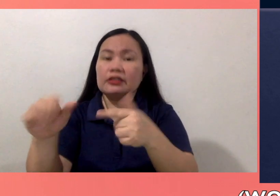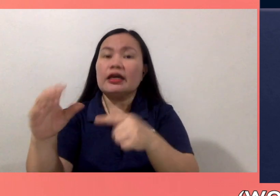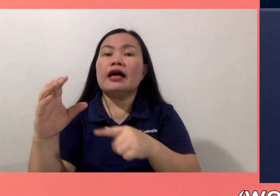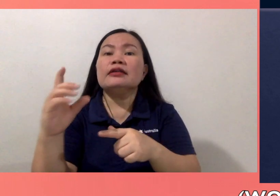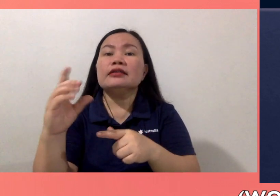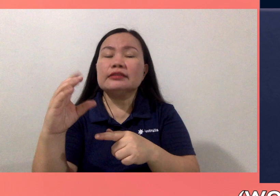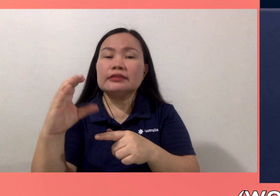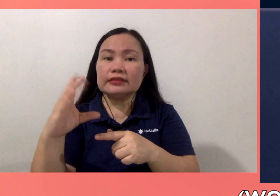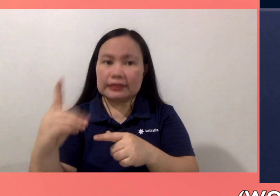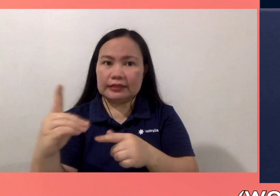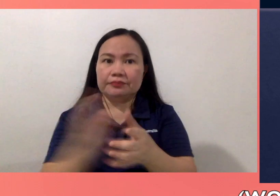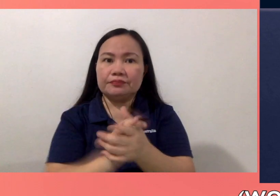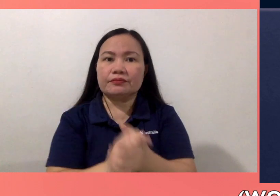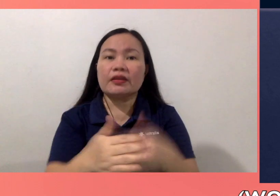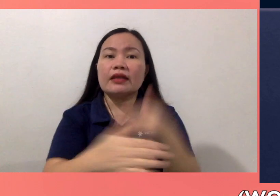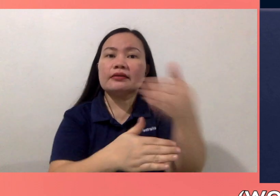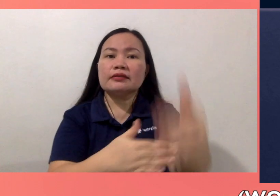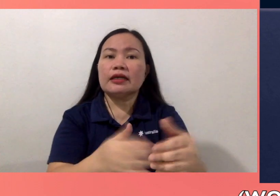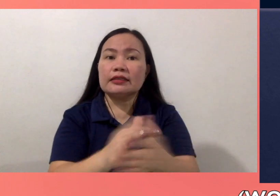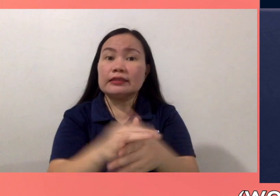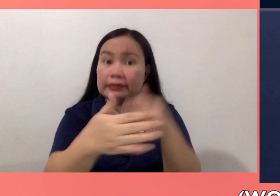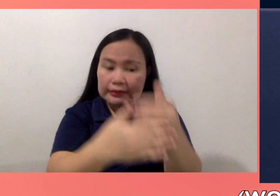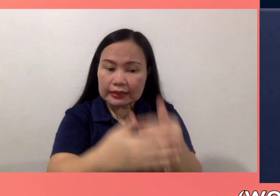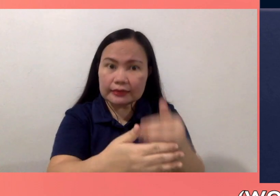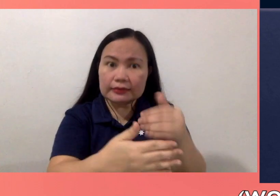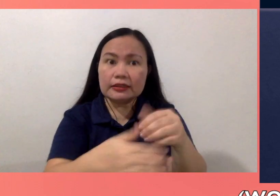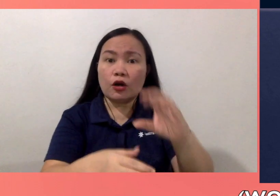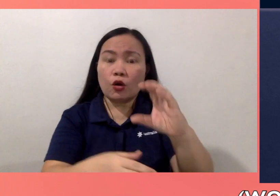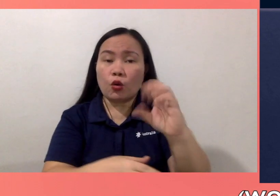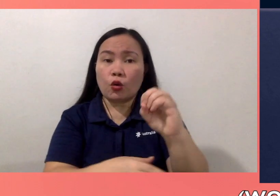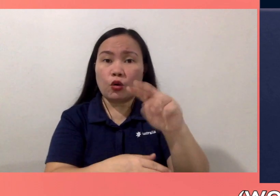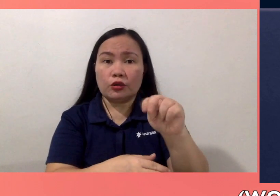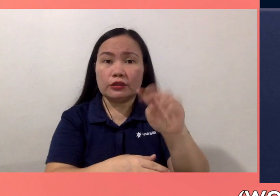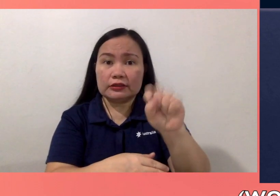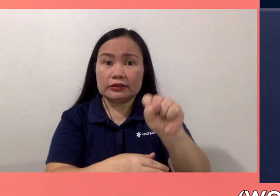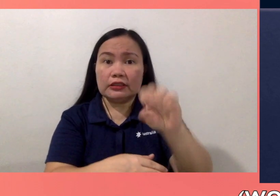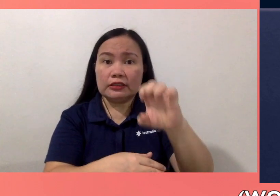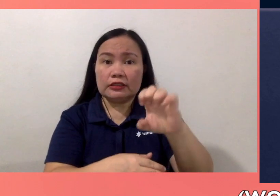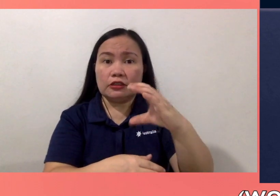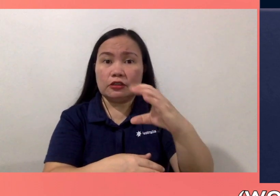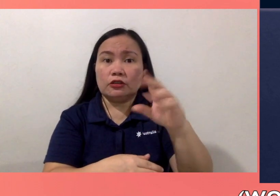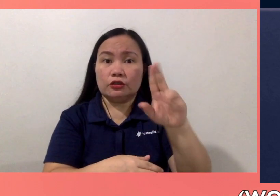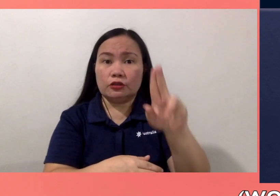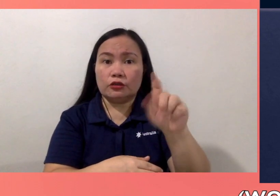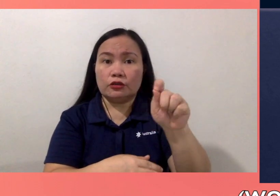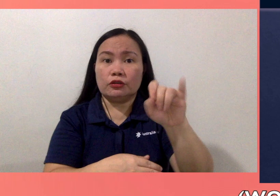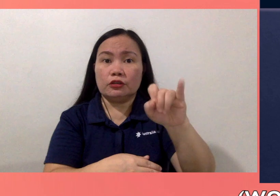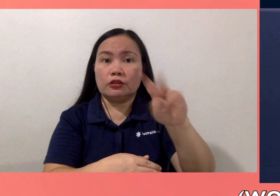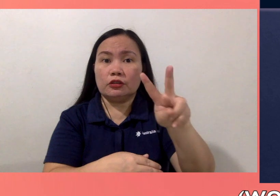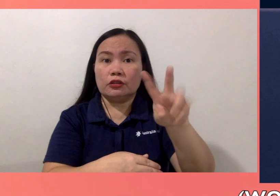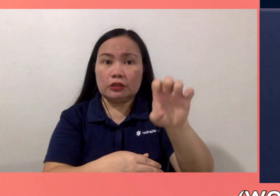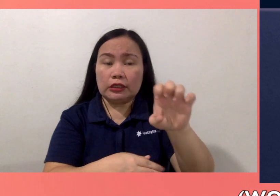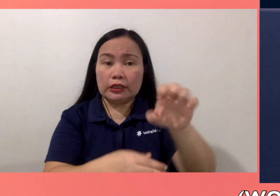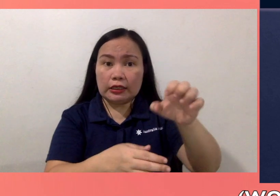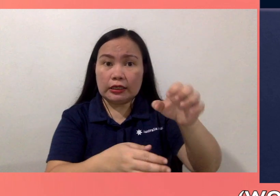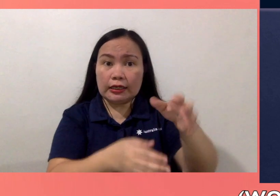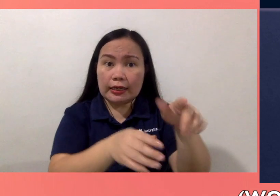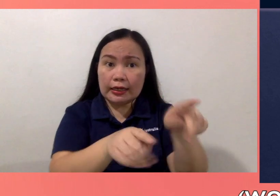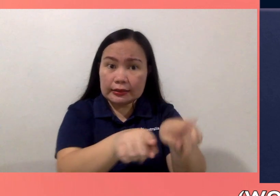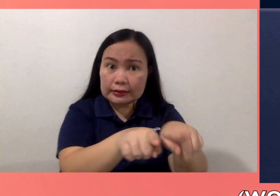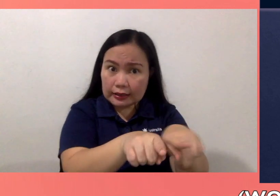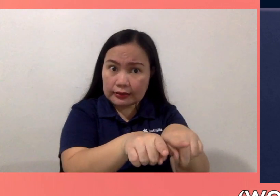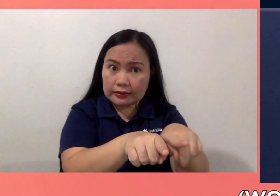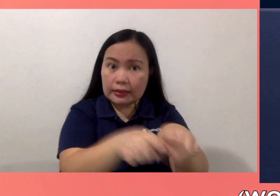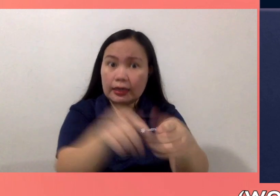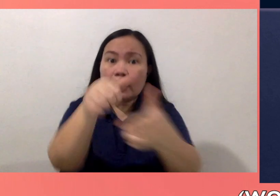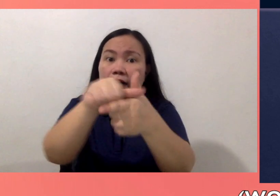Next, the consecutive angles are supplementary. So, pag sinabi natin consecutive angles, magkatabing angle. And